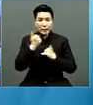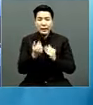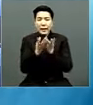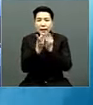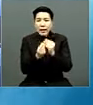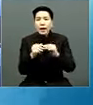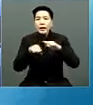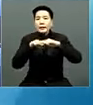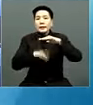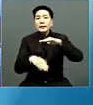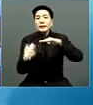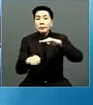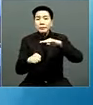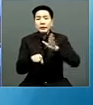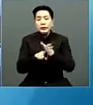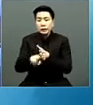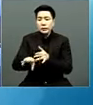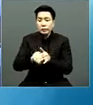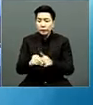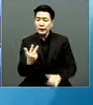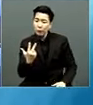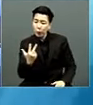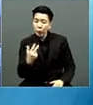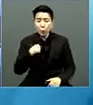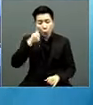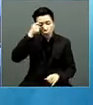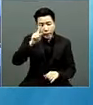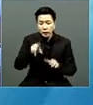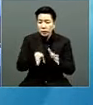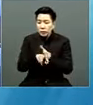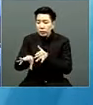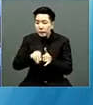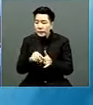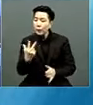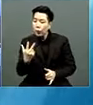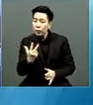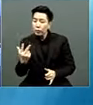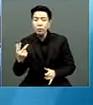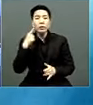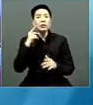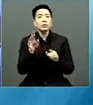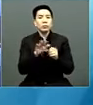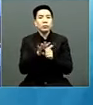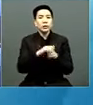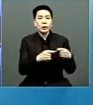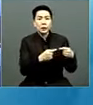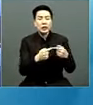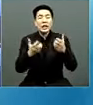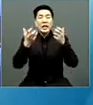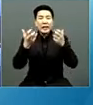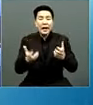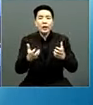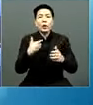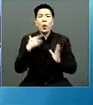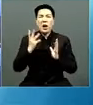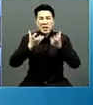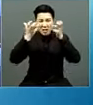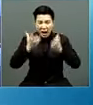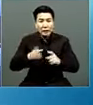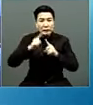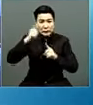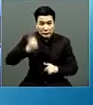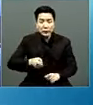ยก็คือจะมีคนติดเชื้อรายใหม่3คนต่อวันโดยประมาณเนี่ยนะครับออกไปวิกฤตก็อยู่สัก15คนต่อวันเพราะฉะ